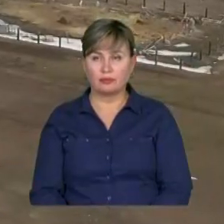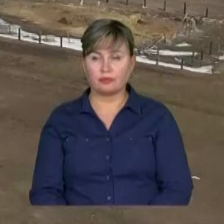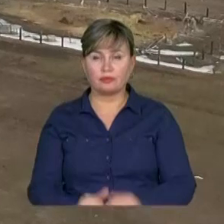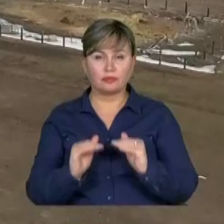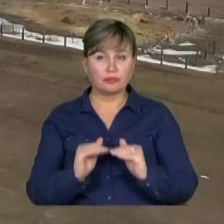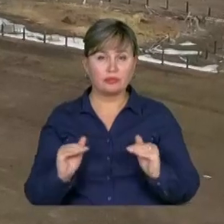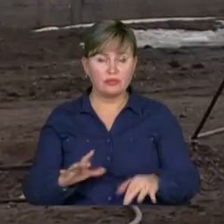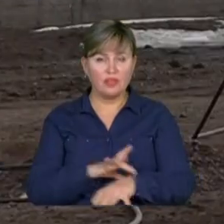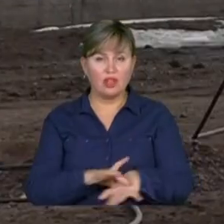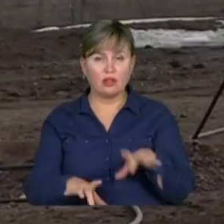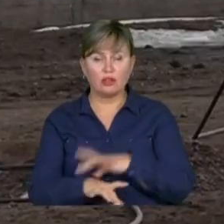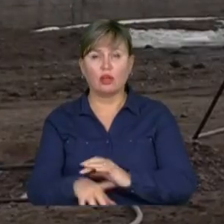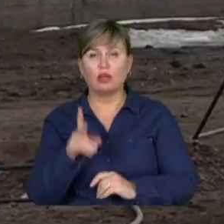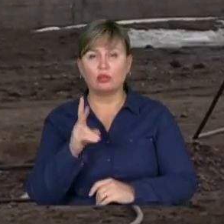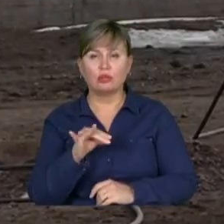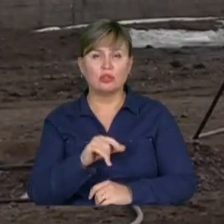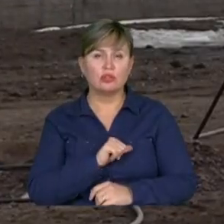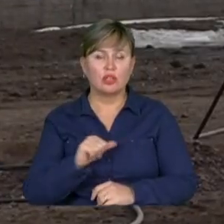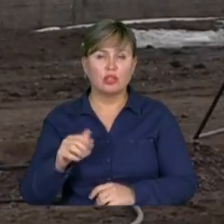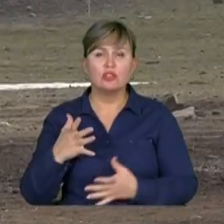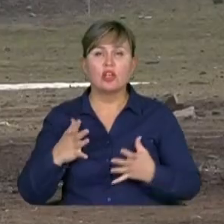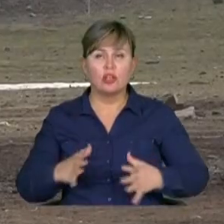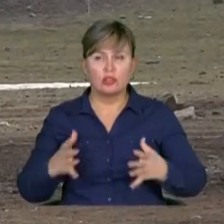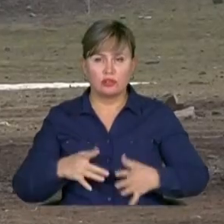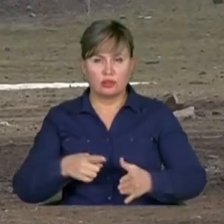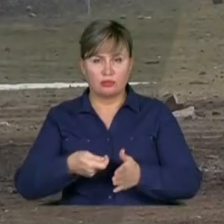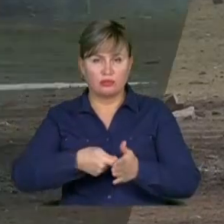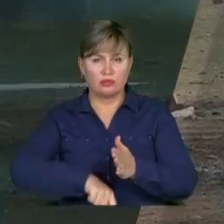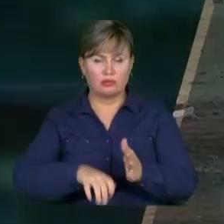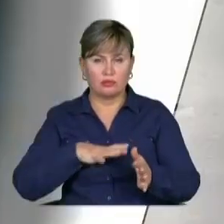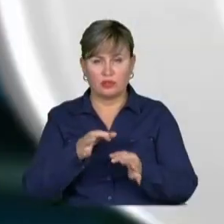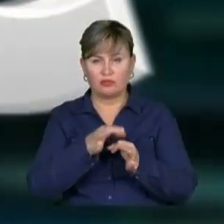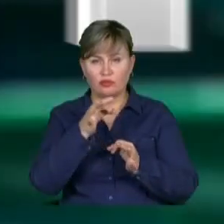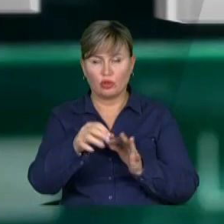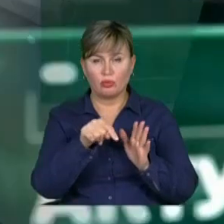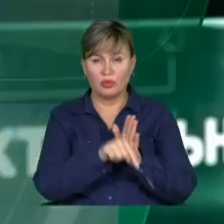Детское рабство. Кто и зачем держал несовершеннолетних в заперти в области Улытау?